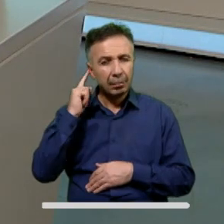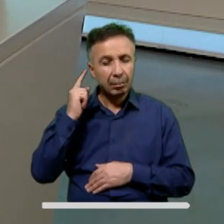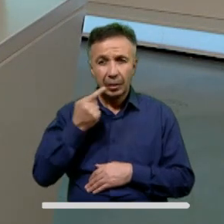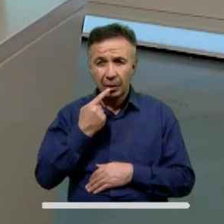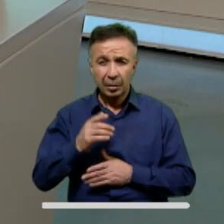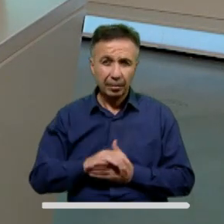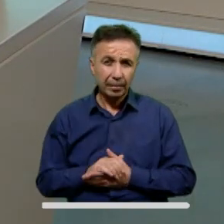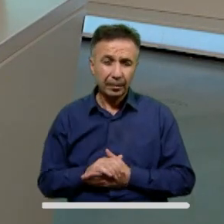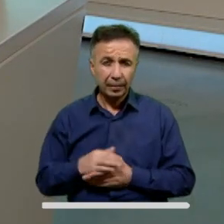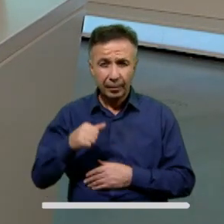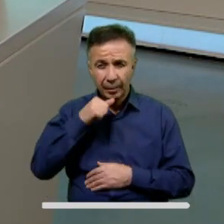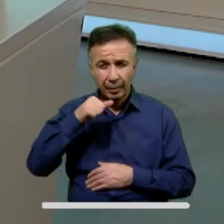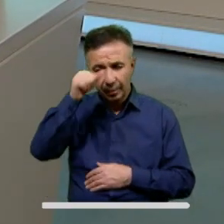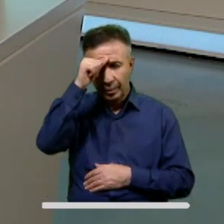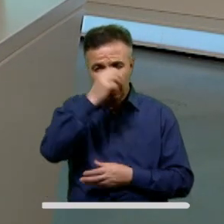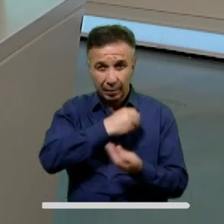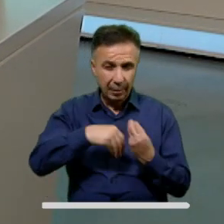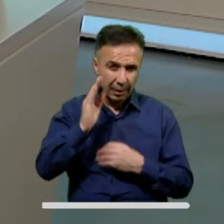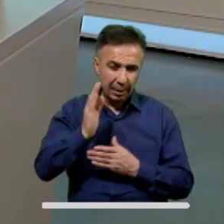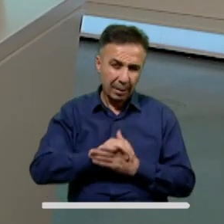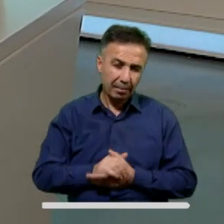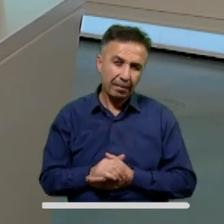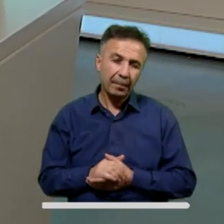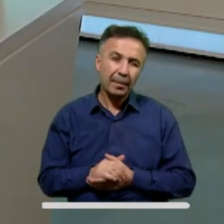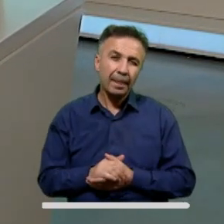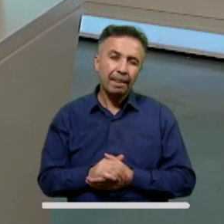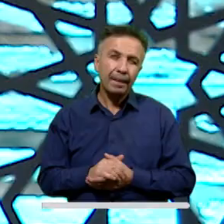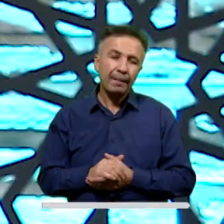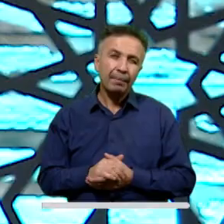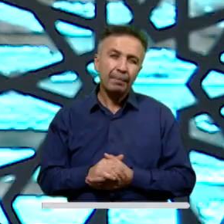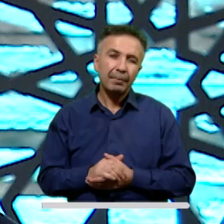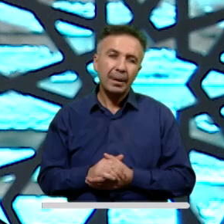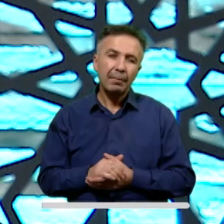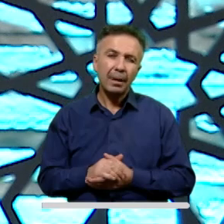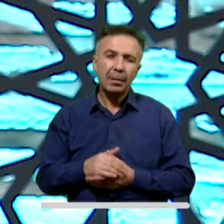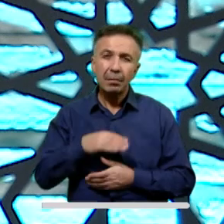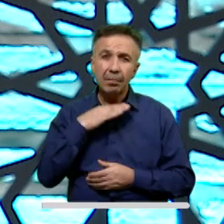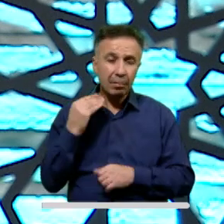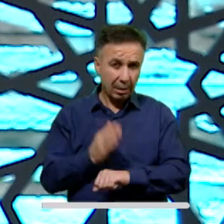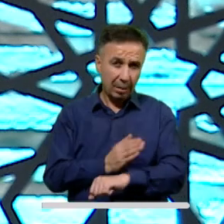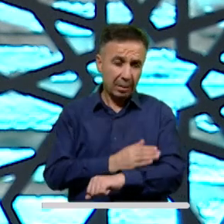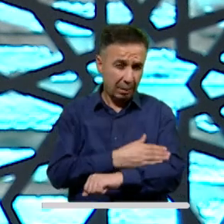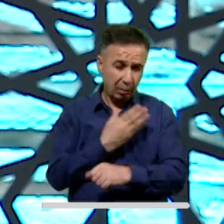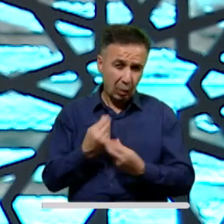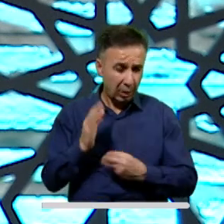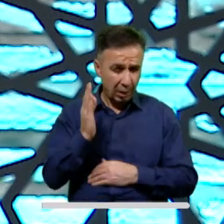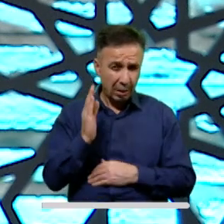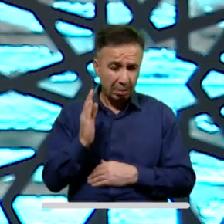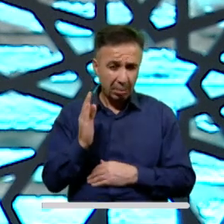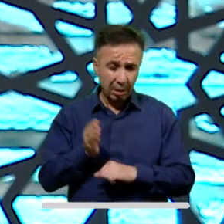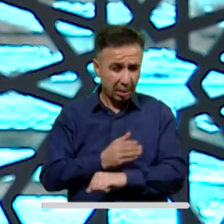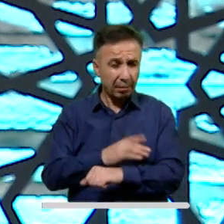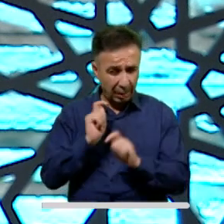ya, hacca gittim ben falanca senesinde, tabii diyor ben kasap olarak gittim diyor. Yaptın mı kasaplık diyorum. Yok. Yapmadım